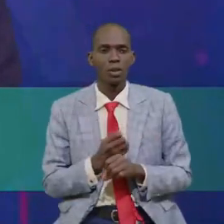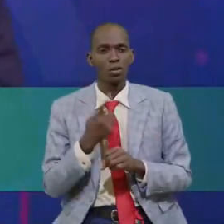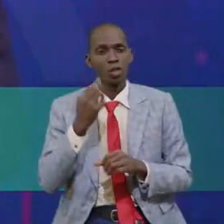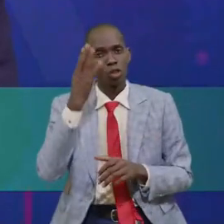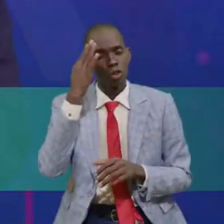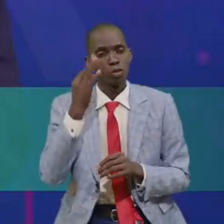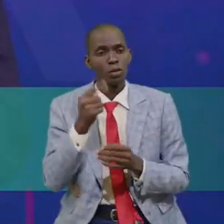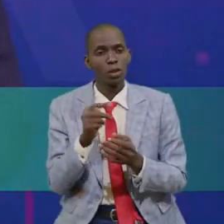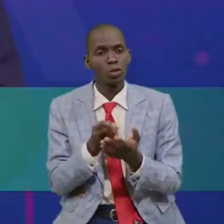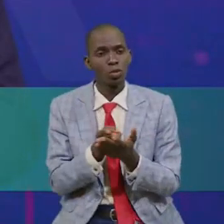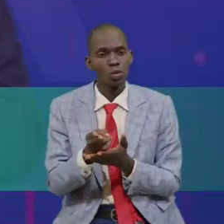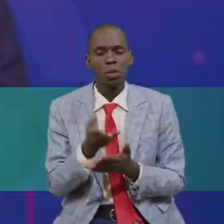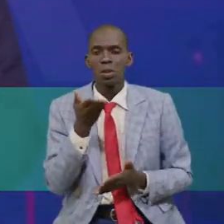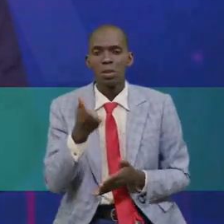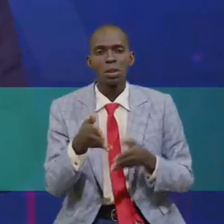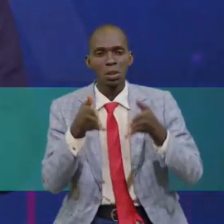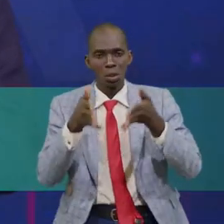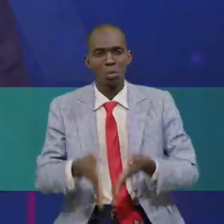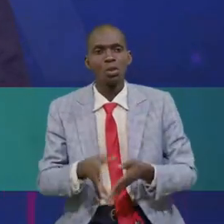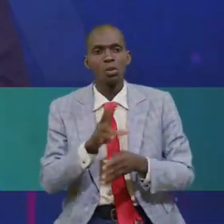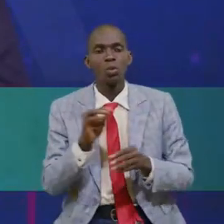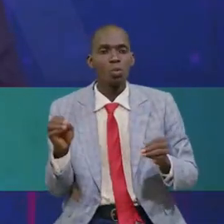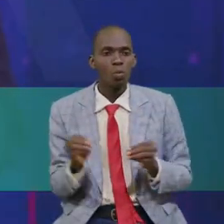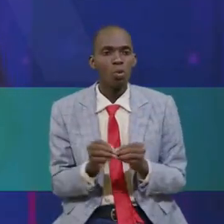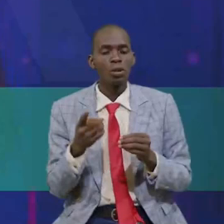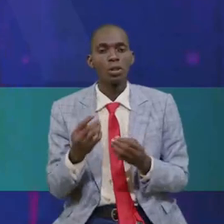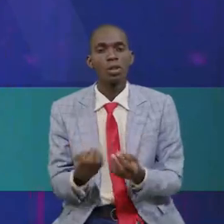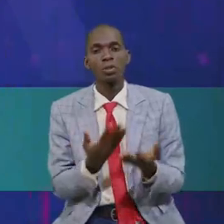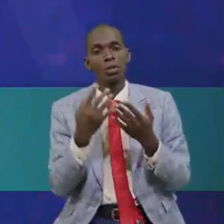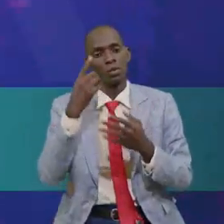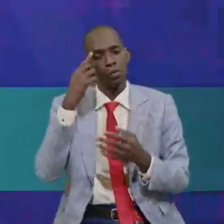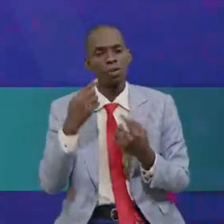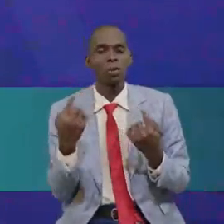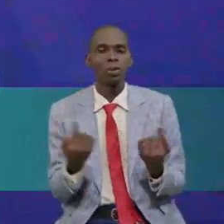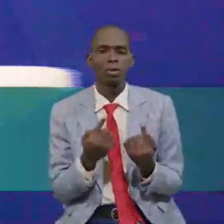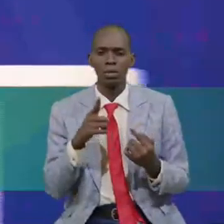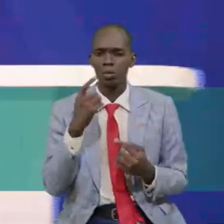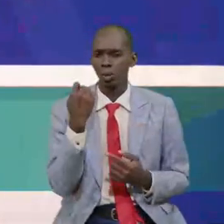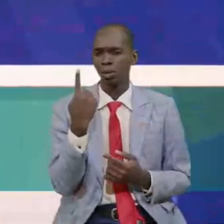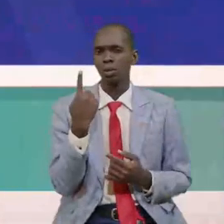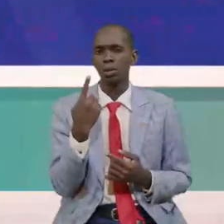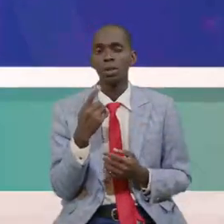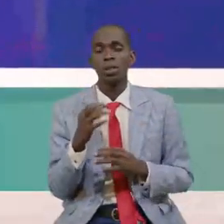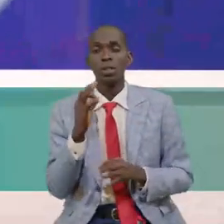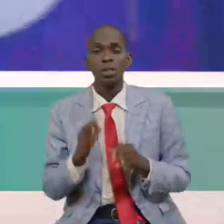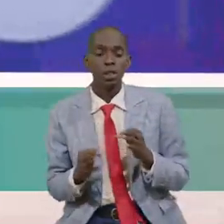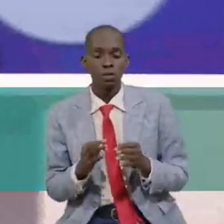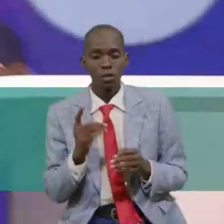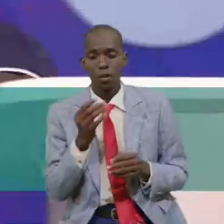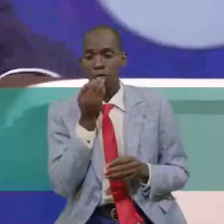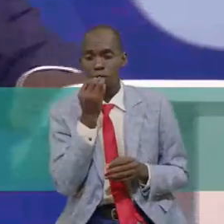sacrifice pour les péchés. Vous comprenez cela? Si le repas est là,